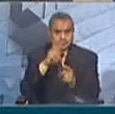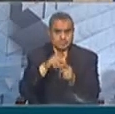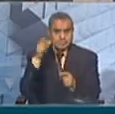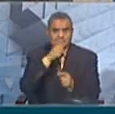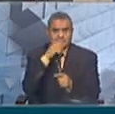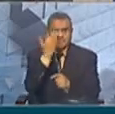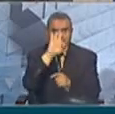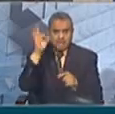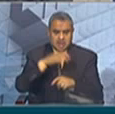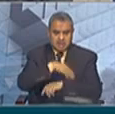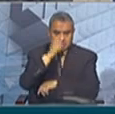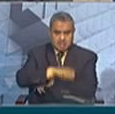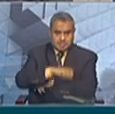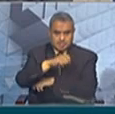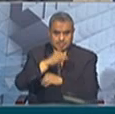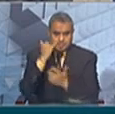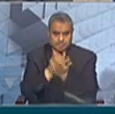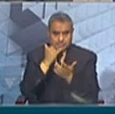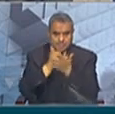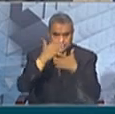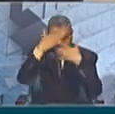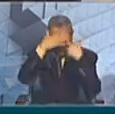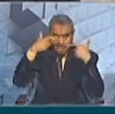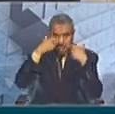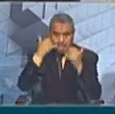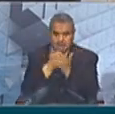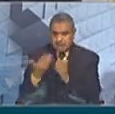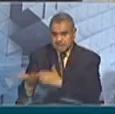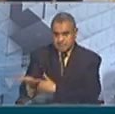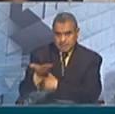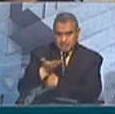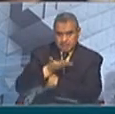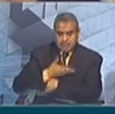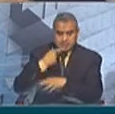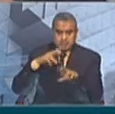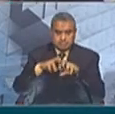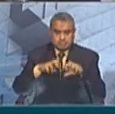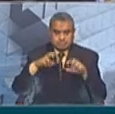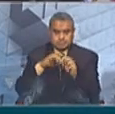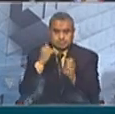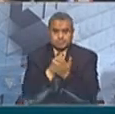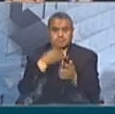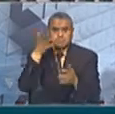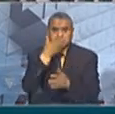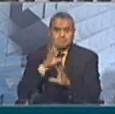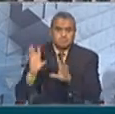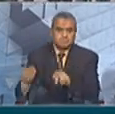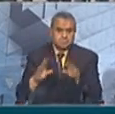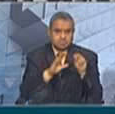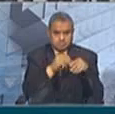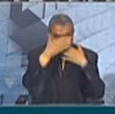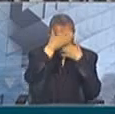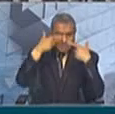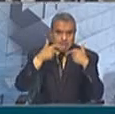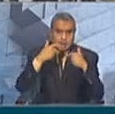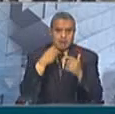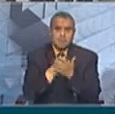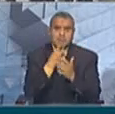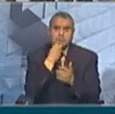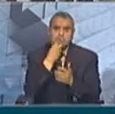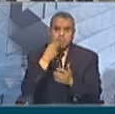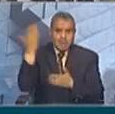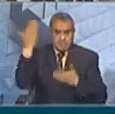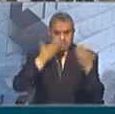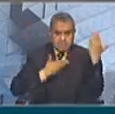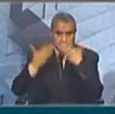الفرنسي المعني بمكافحة الإرهاب تسلم التحقيق في القضية باعتبارها هجوما إرهابيا. الجريحان اللذان